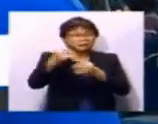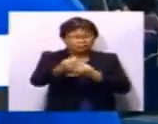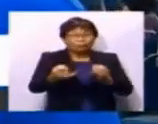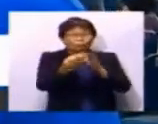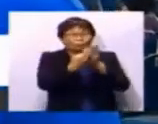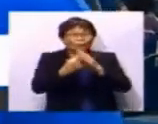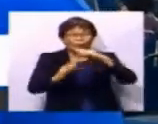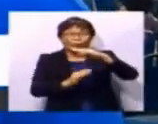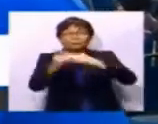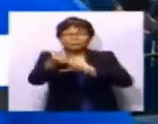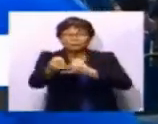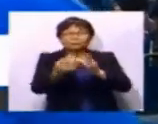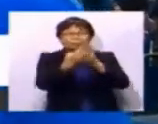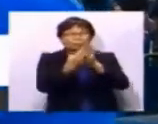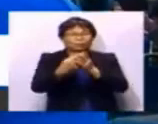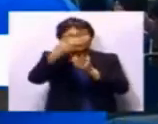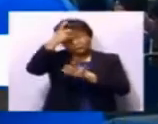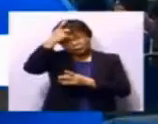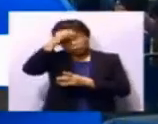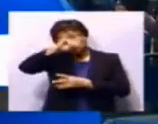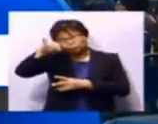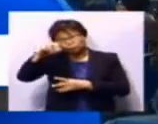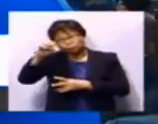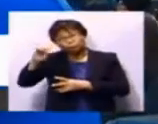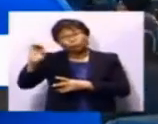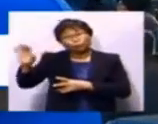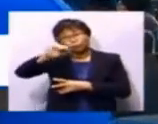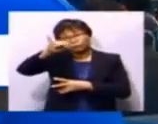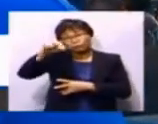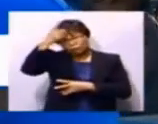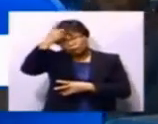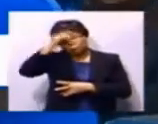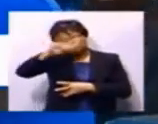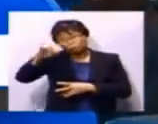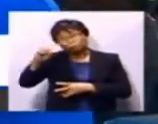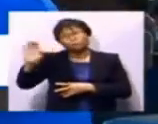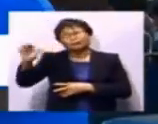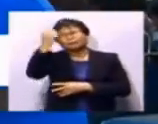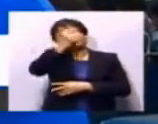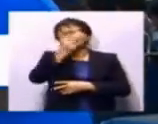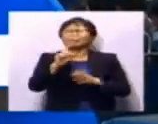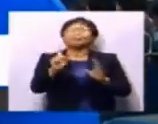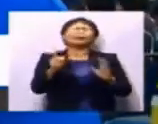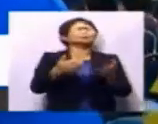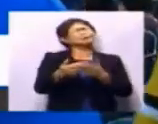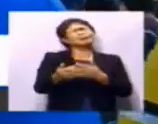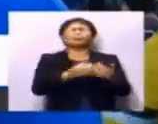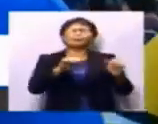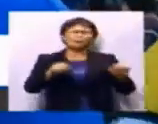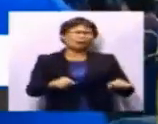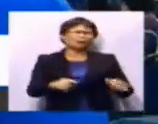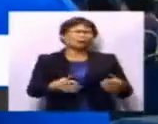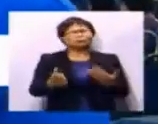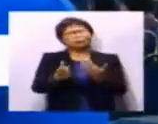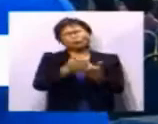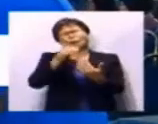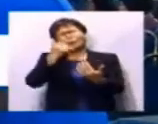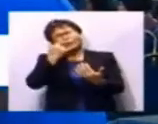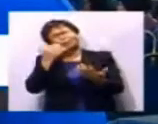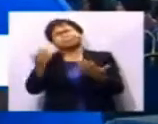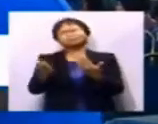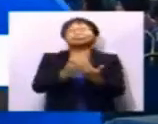bawah Jabatan Perpaduan. Datuk Jo ni dia sikap dia mana-mana boleh lah. Jadi mudah dihubungi, mudah